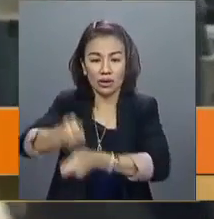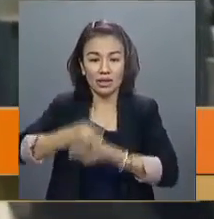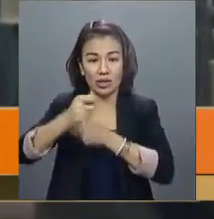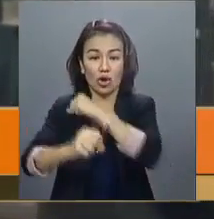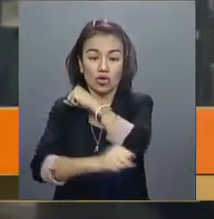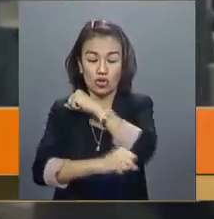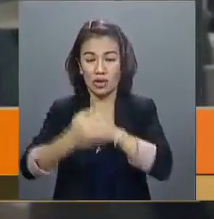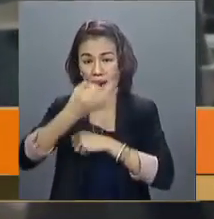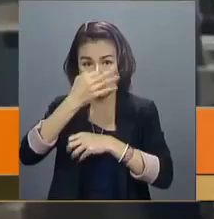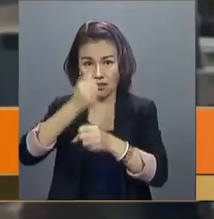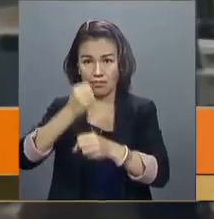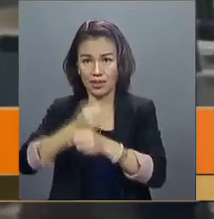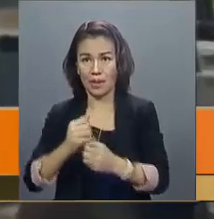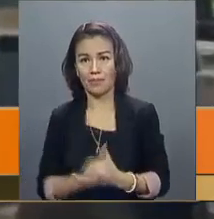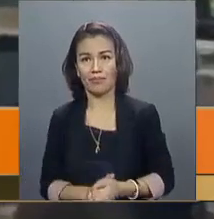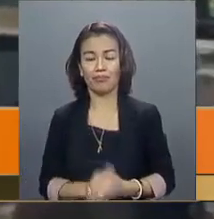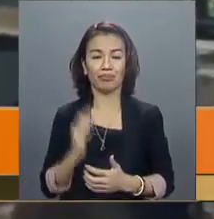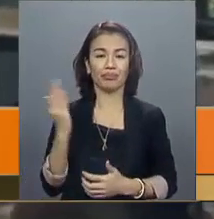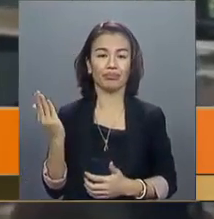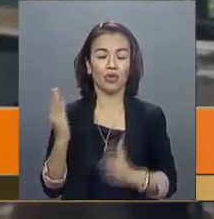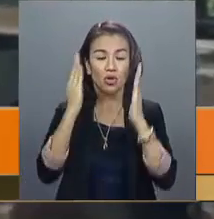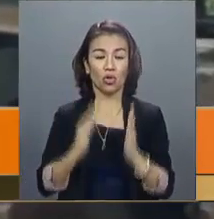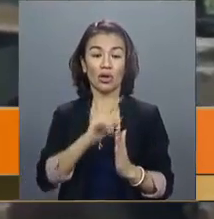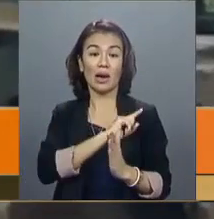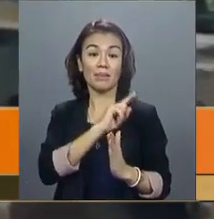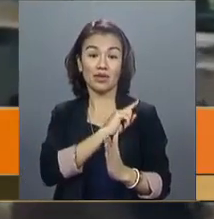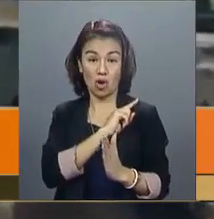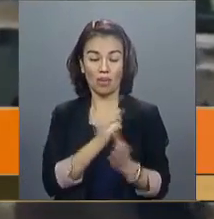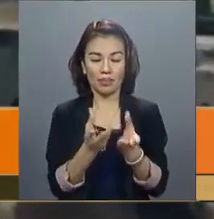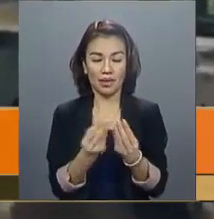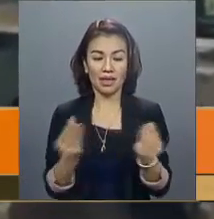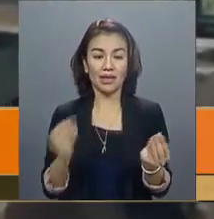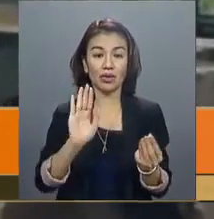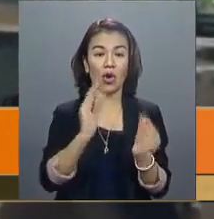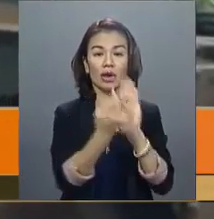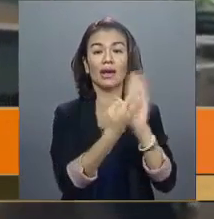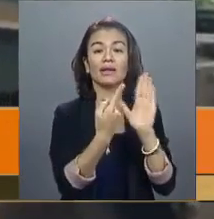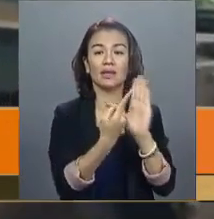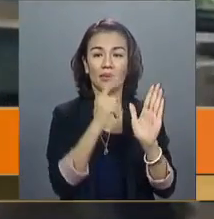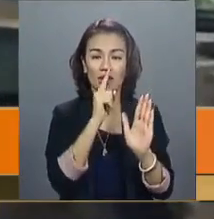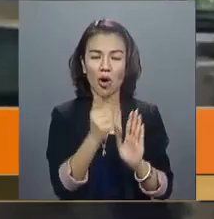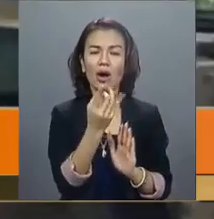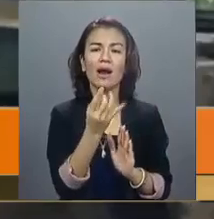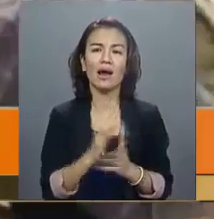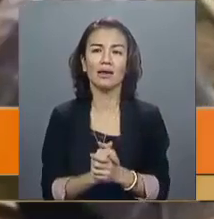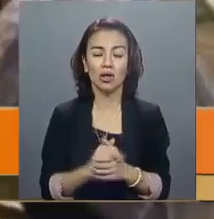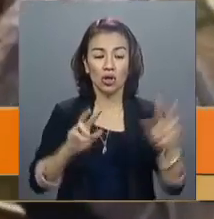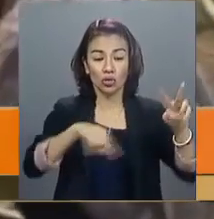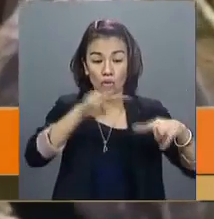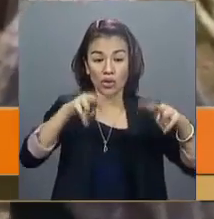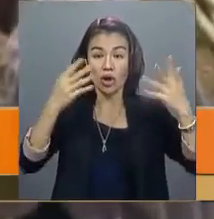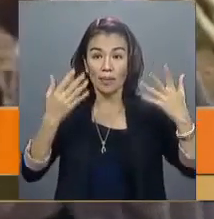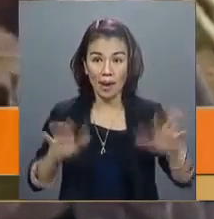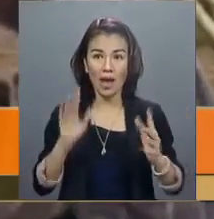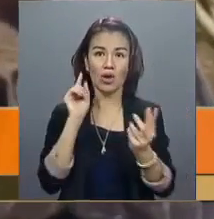นายวัชรินทร์ บากะมนนท์ปฏิรูปที่ดินจังหวัดกาญจนบุรีเปิดเผยนะคะว่าจากการตรวจสอบเบื้องต้นพบว่า